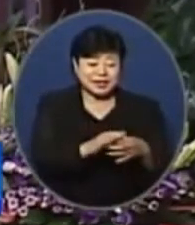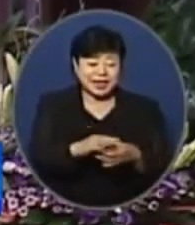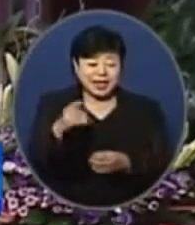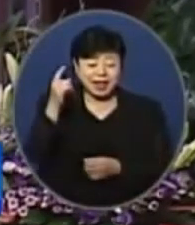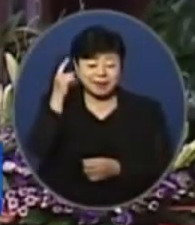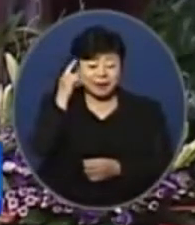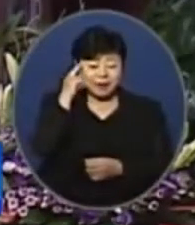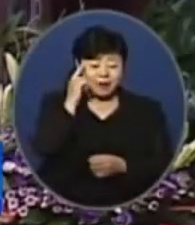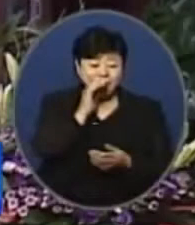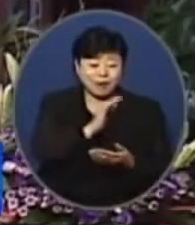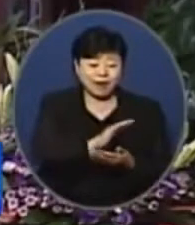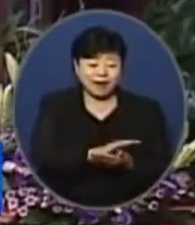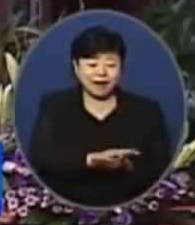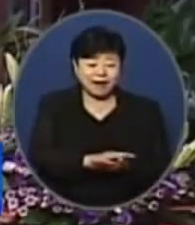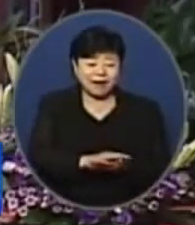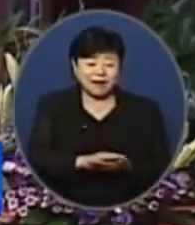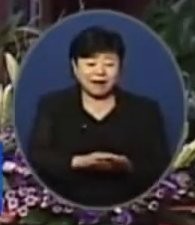우리의 평화